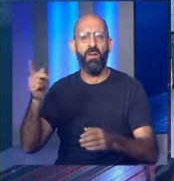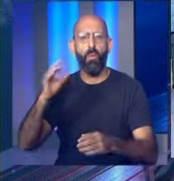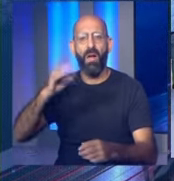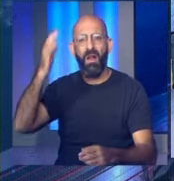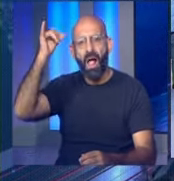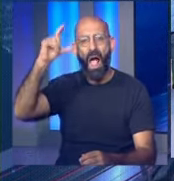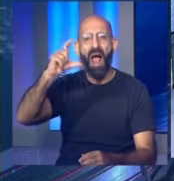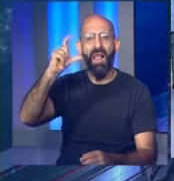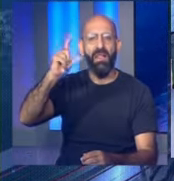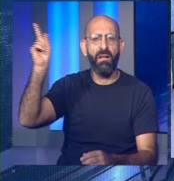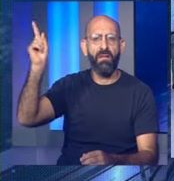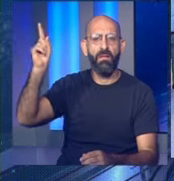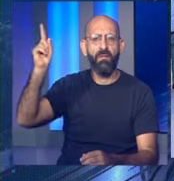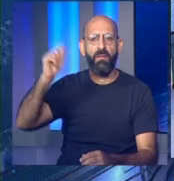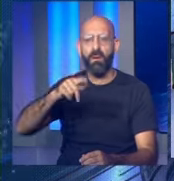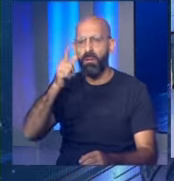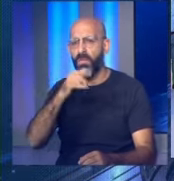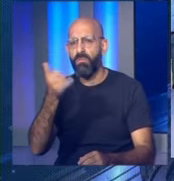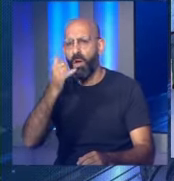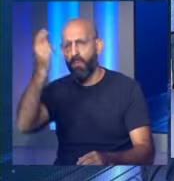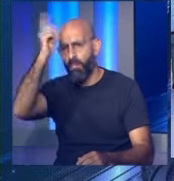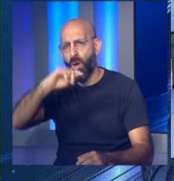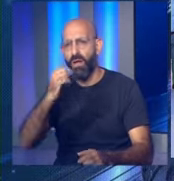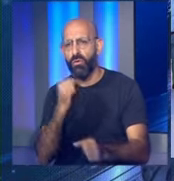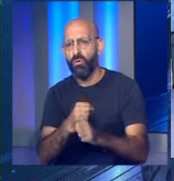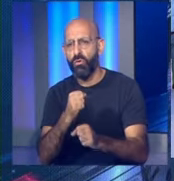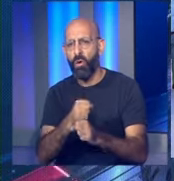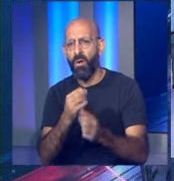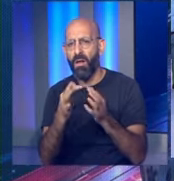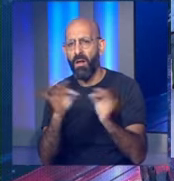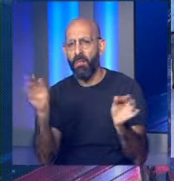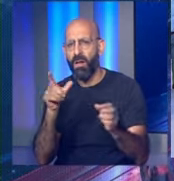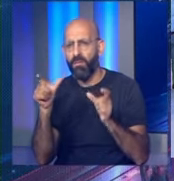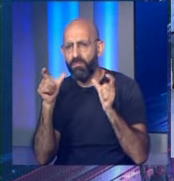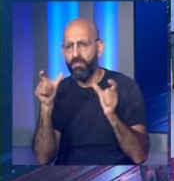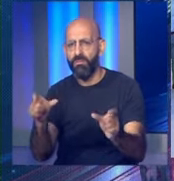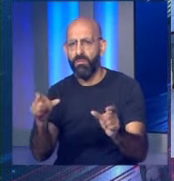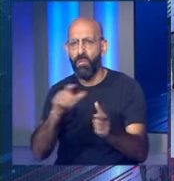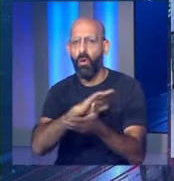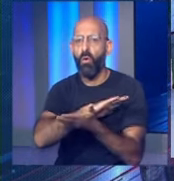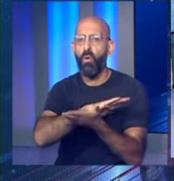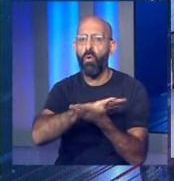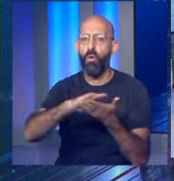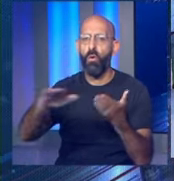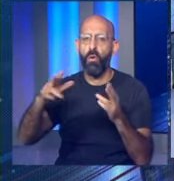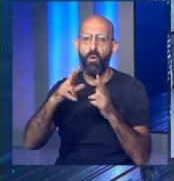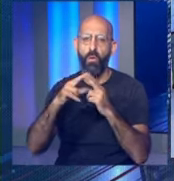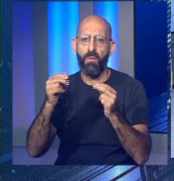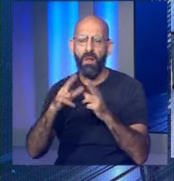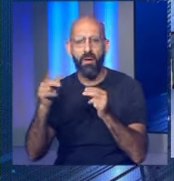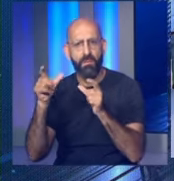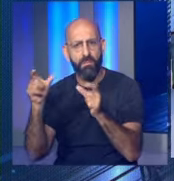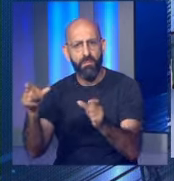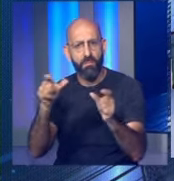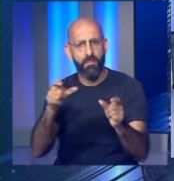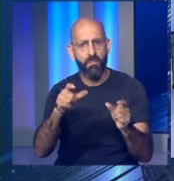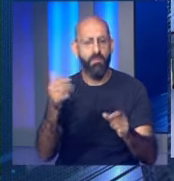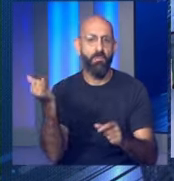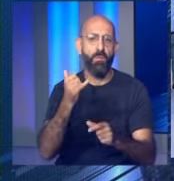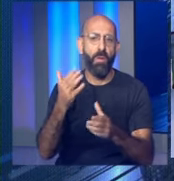وأكد جنبلاط في لقاء مع وكالتي الداخلية بالتقدم في علي والمتن على أهمية دور الأجهزة